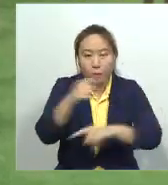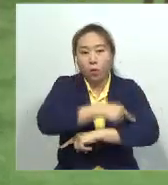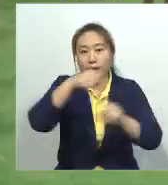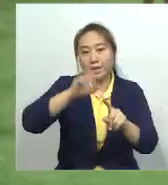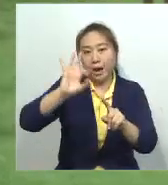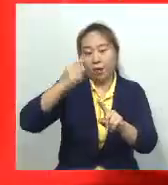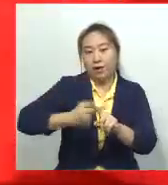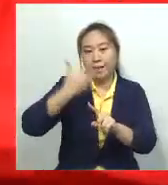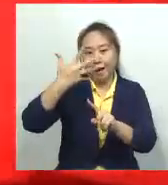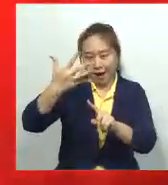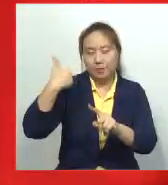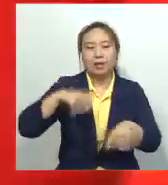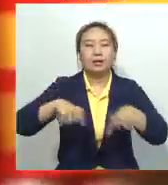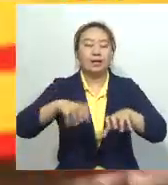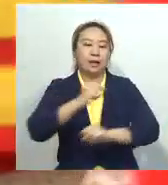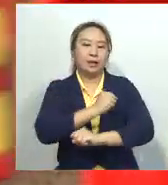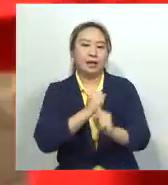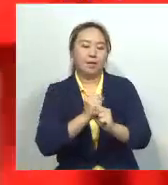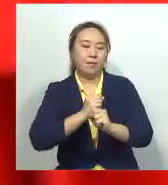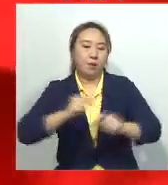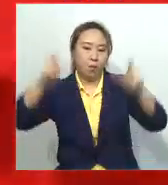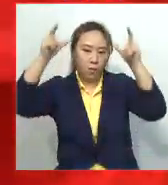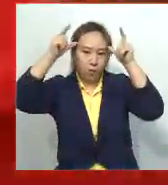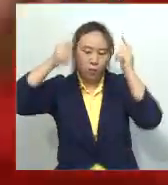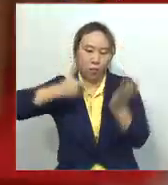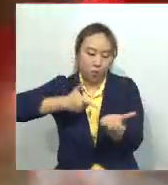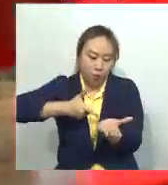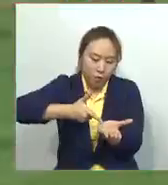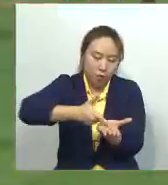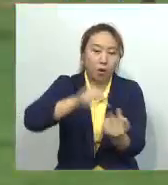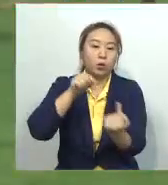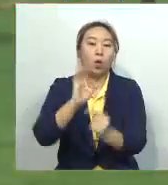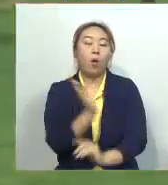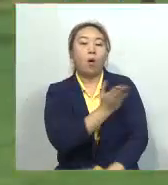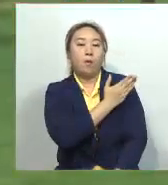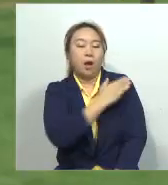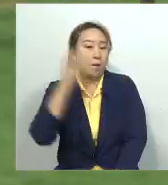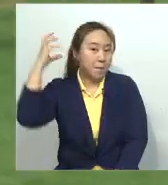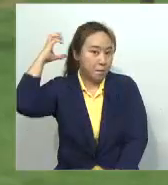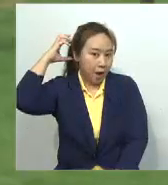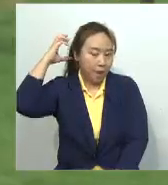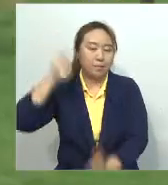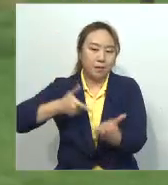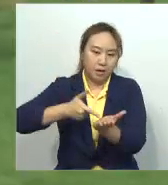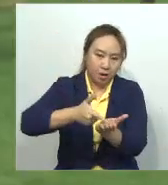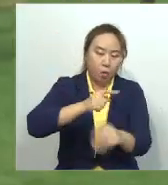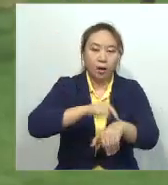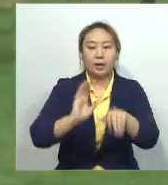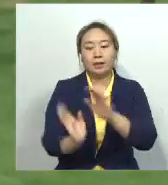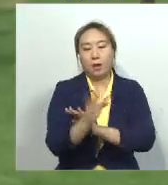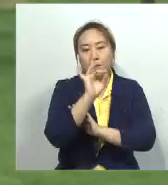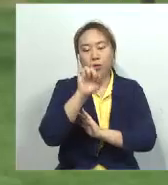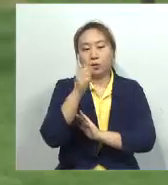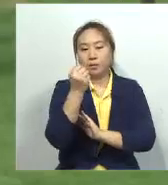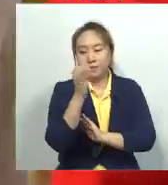การประกอบพระราชพิธีพืชมงคลจรดพระนางครรภ์แรกนาขวัญอันเป็นพิธีพราหมณ์ฤกษ์ไถหว่านระหว่างเวลา 8:19 น